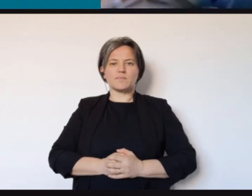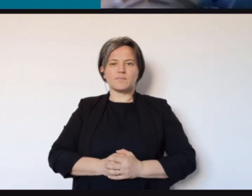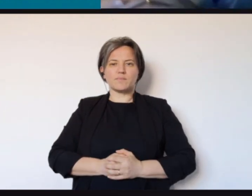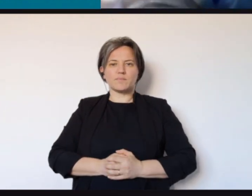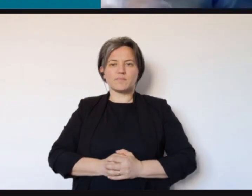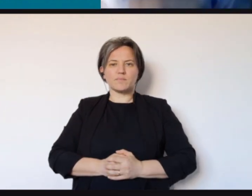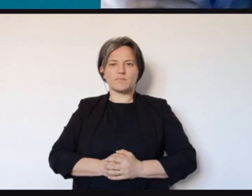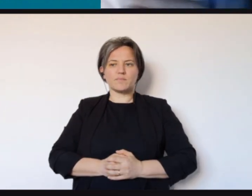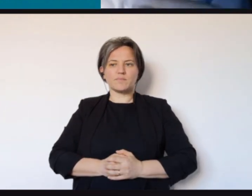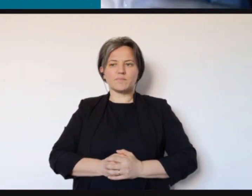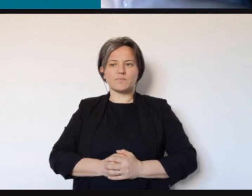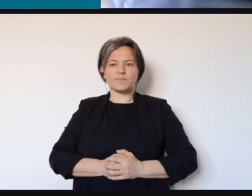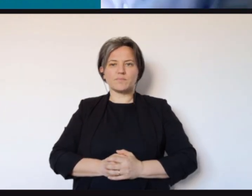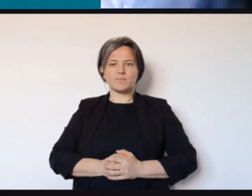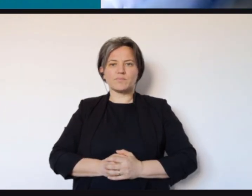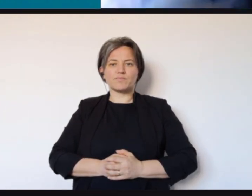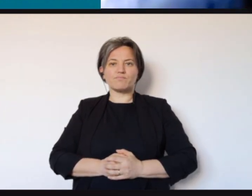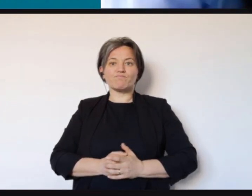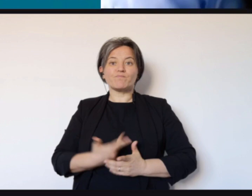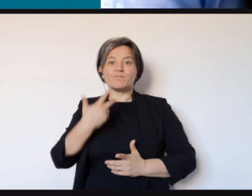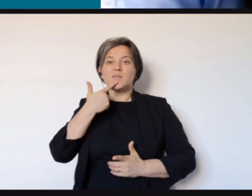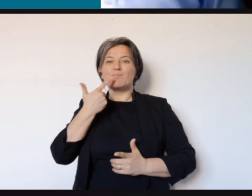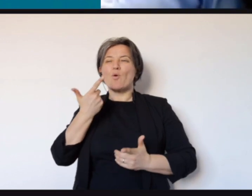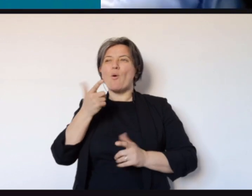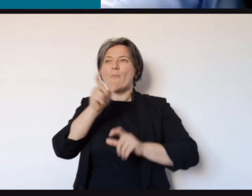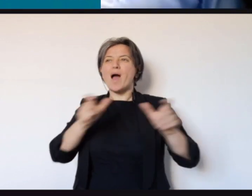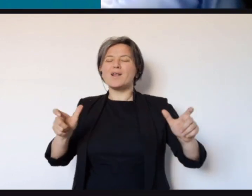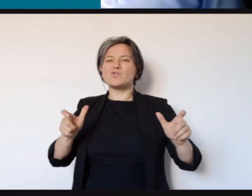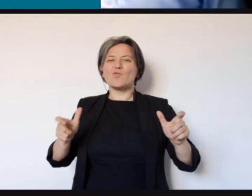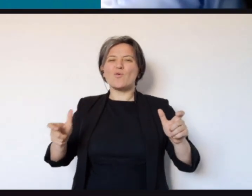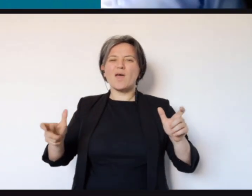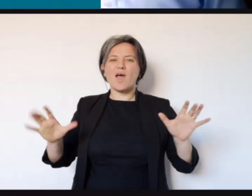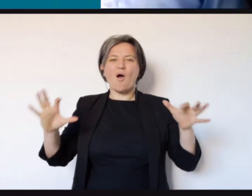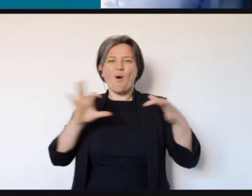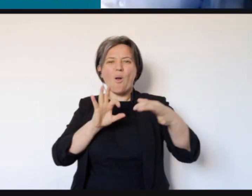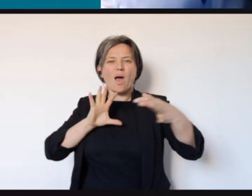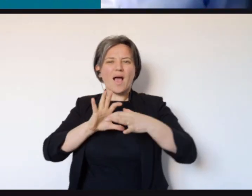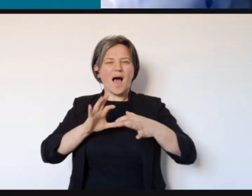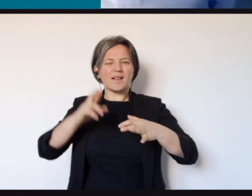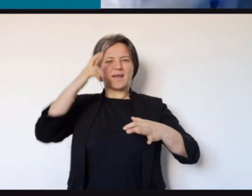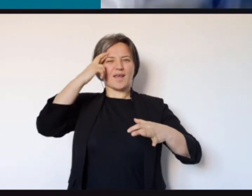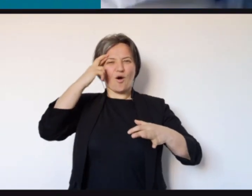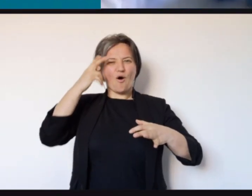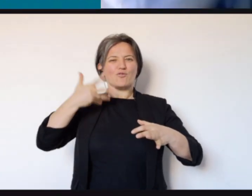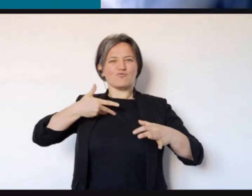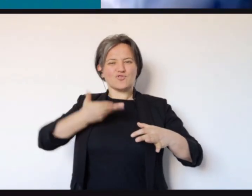intrecciare una stessa collocazione. Cioè,